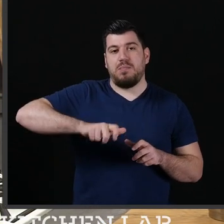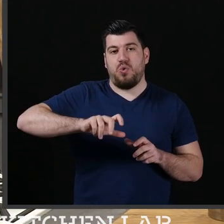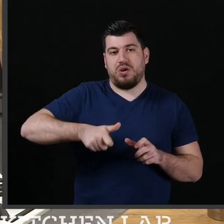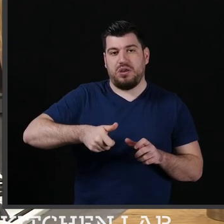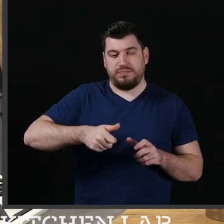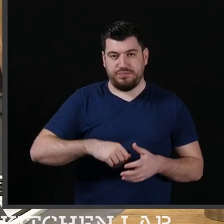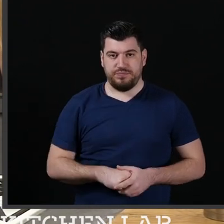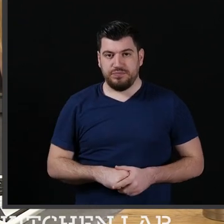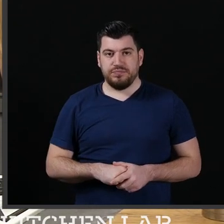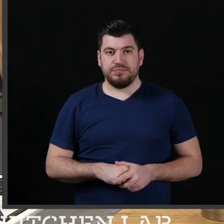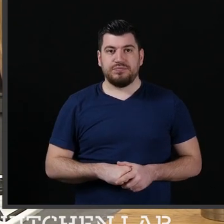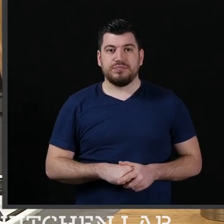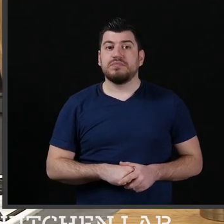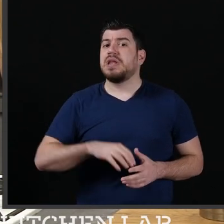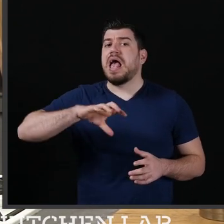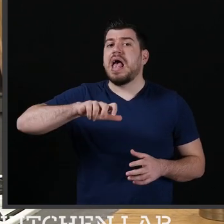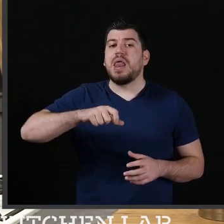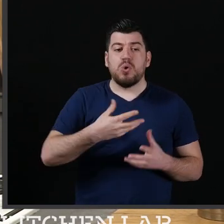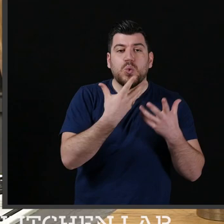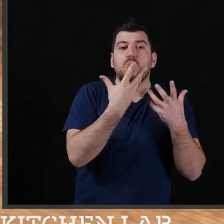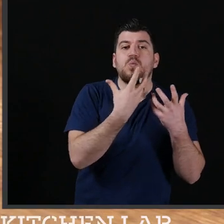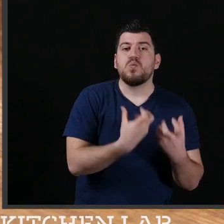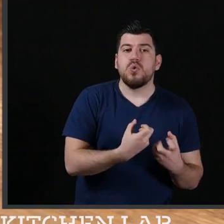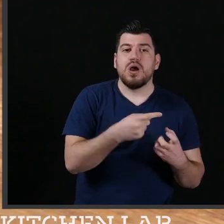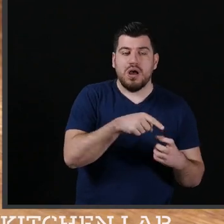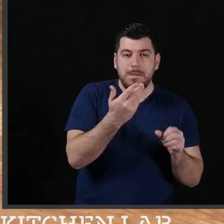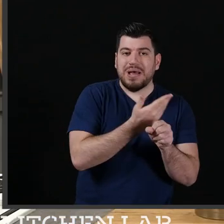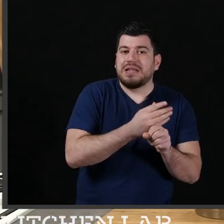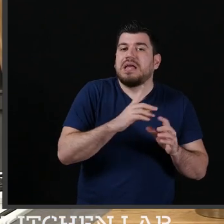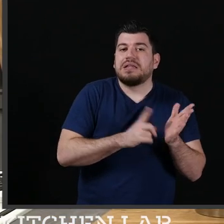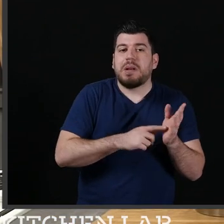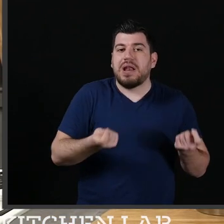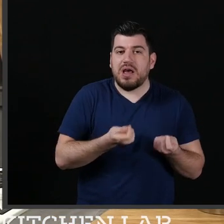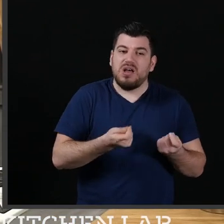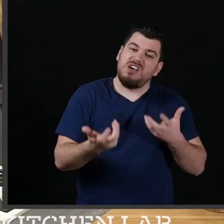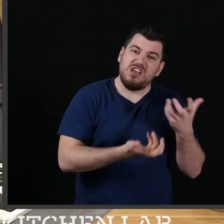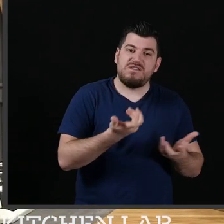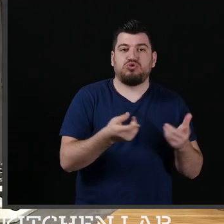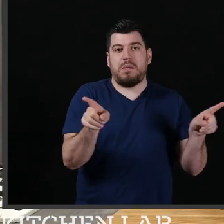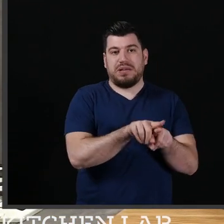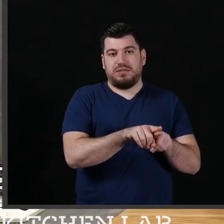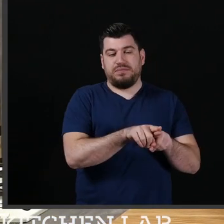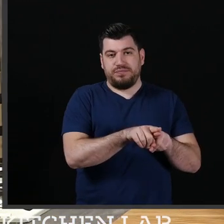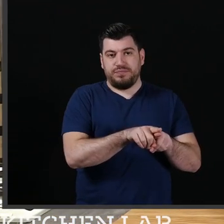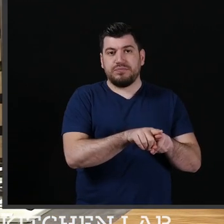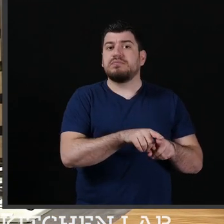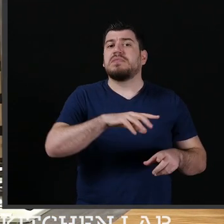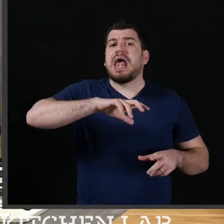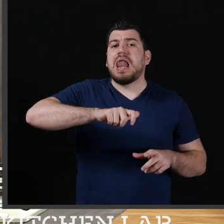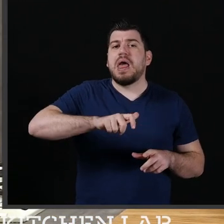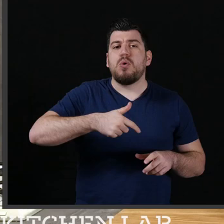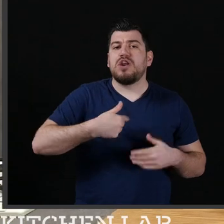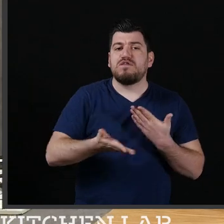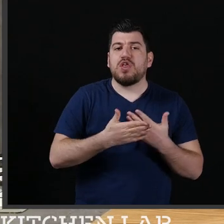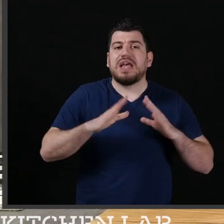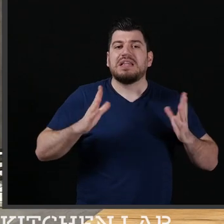μέσα η γεύση στο λεμόνι της πατάτας μας, πρέπει να τις βράσουμε μαζί με λεμόνι. Και επίσης, το λεμόνι τι θα μας διασφαλίσει, ότι όση ώρα και να τις